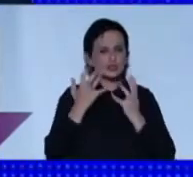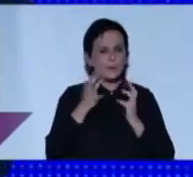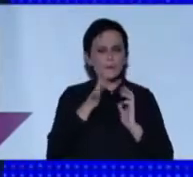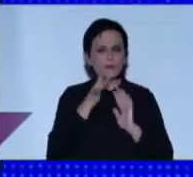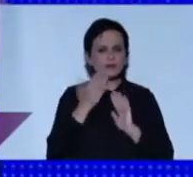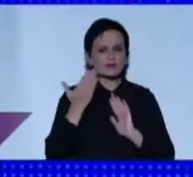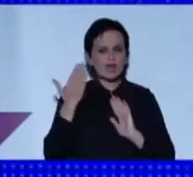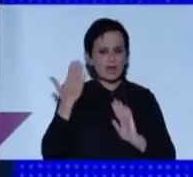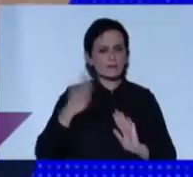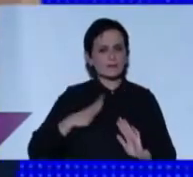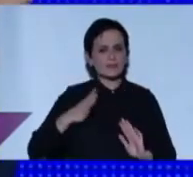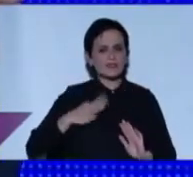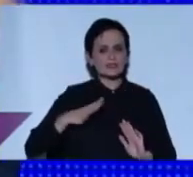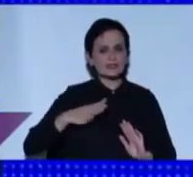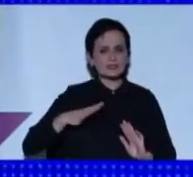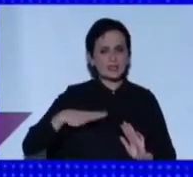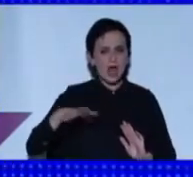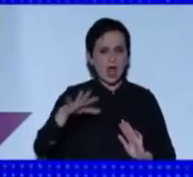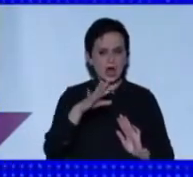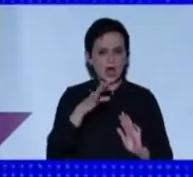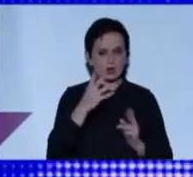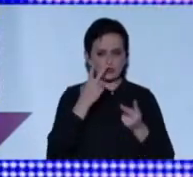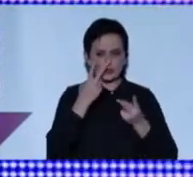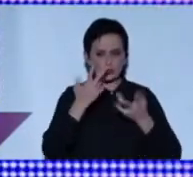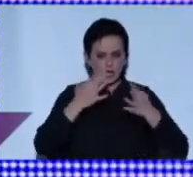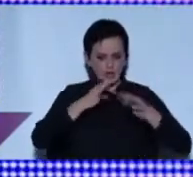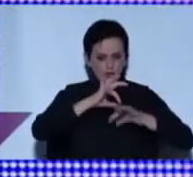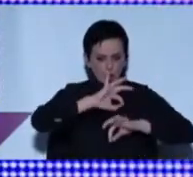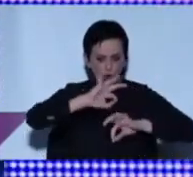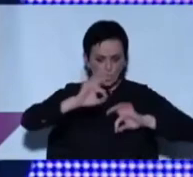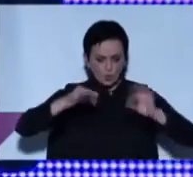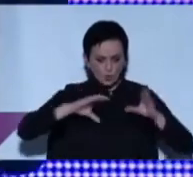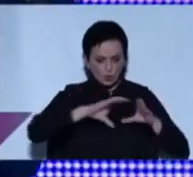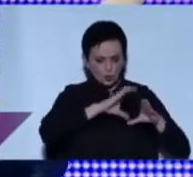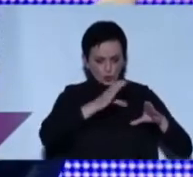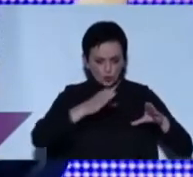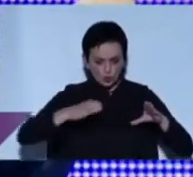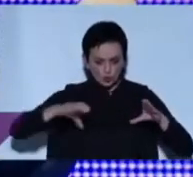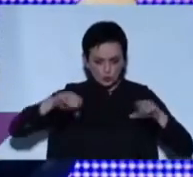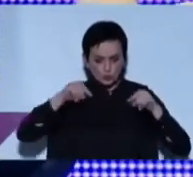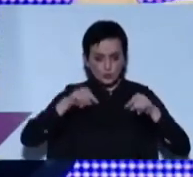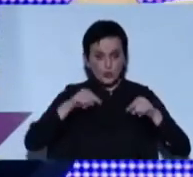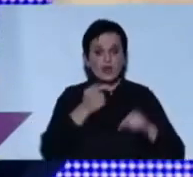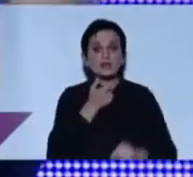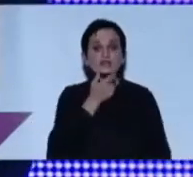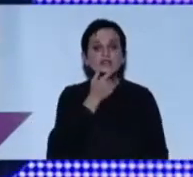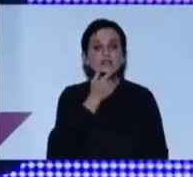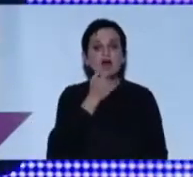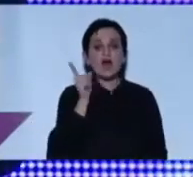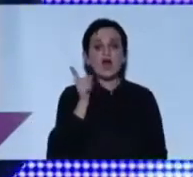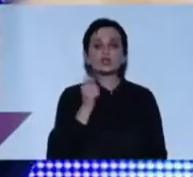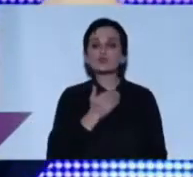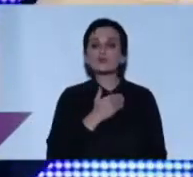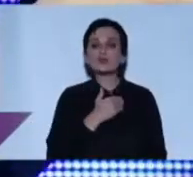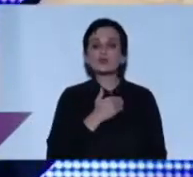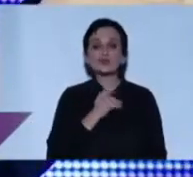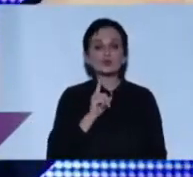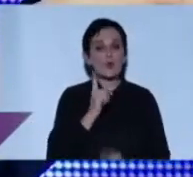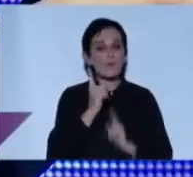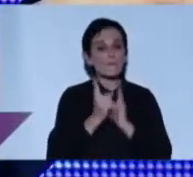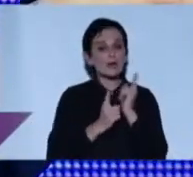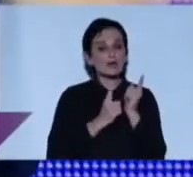საქართველო რაღაცნაირად ჩანდა რუკაზე. მიხეილ სააკაშვილი გვინდოდა იმისთვის, რომ